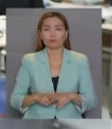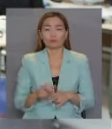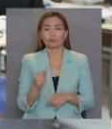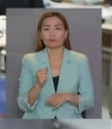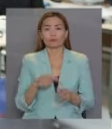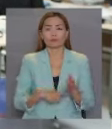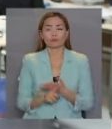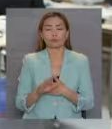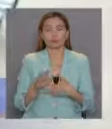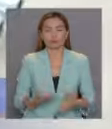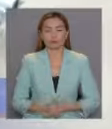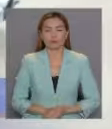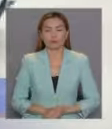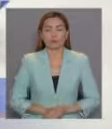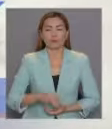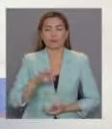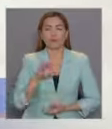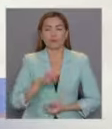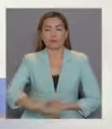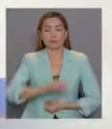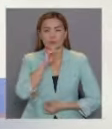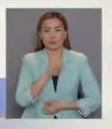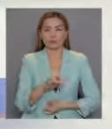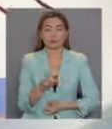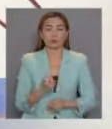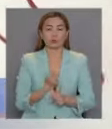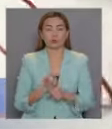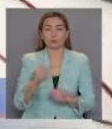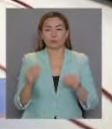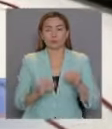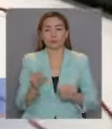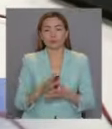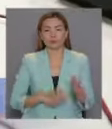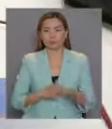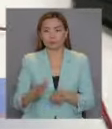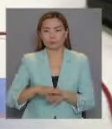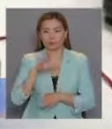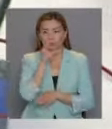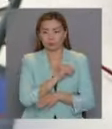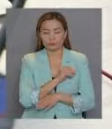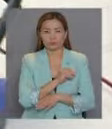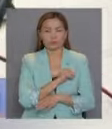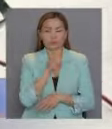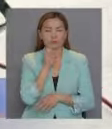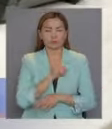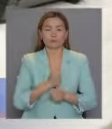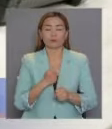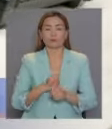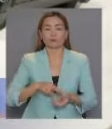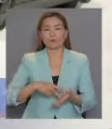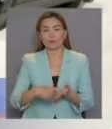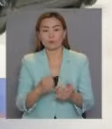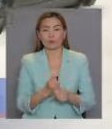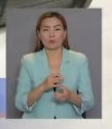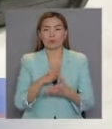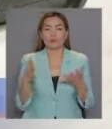Только начало. Теперь робот движется с помощью ролика. Изобретатели теперь совершенствуют его, чтобы он мог ходить на ногах и